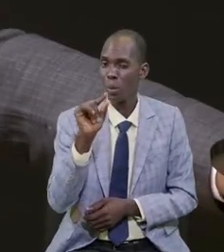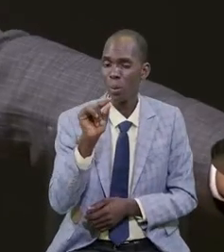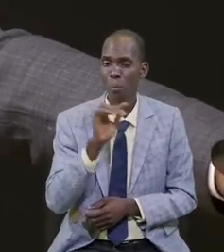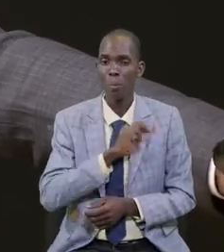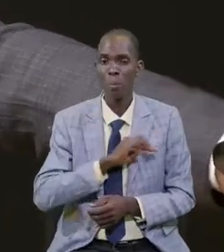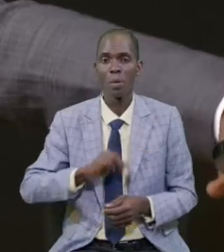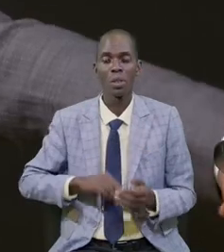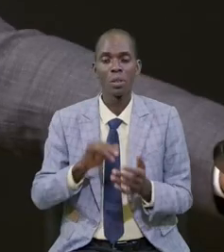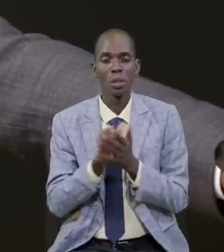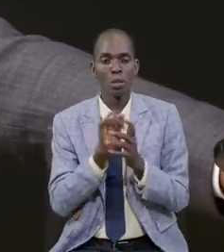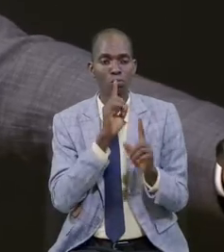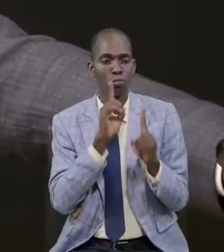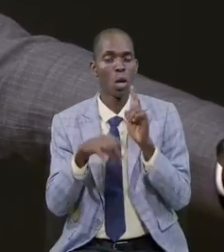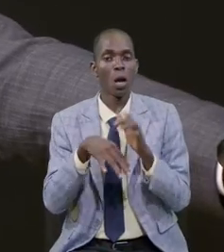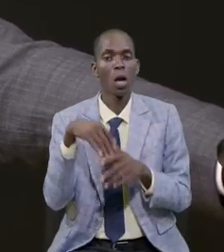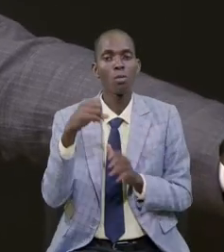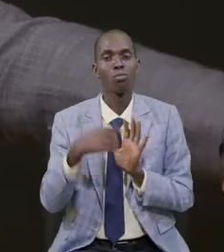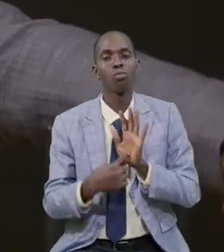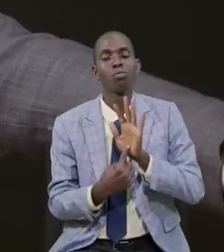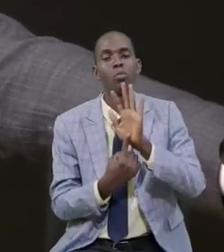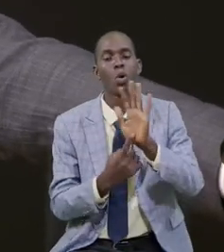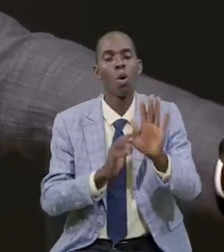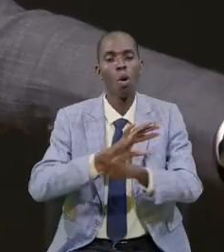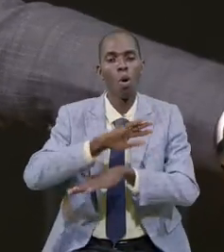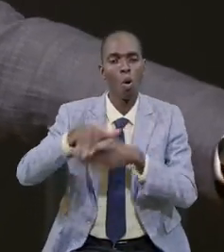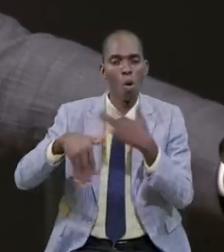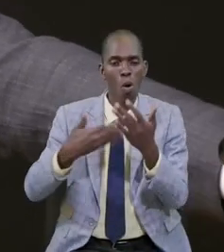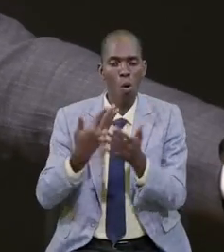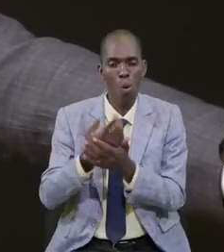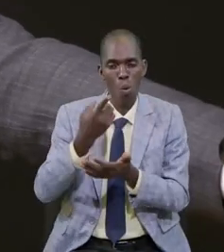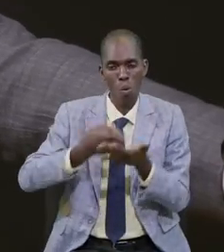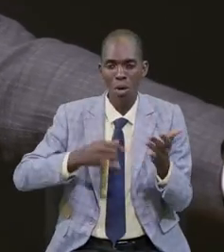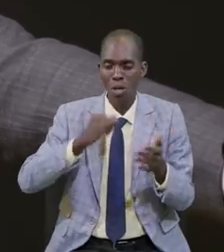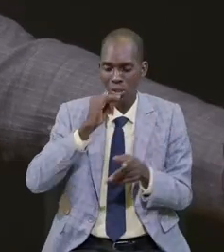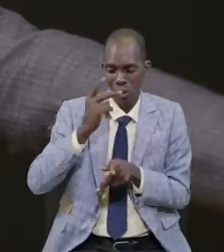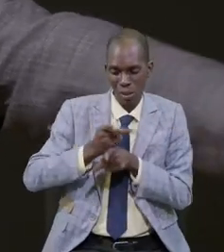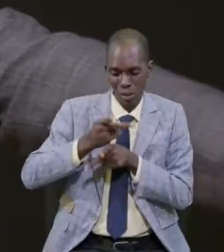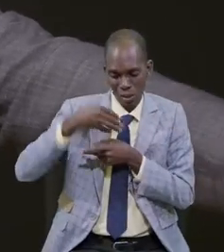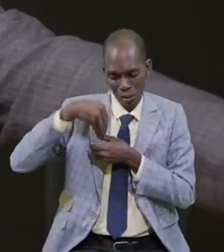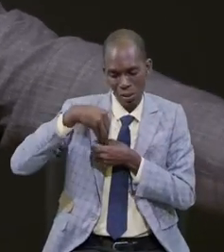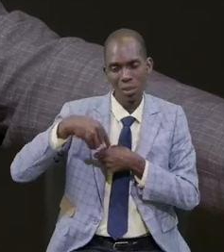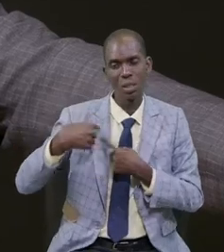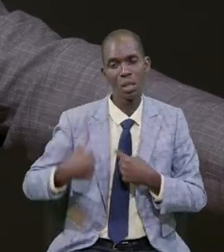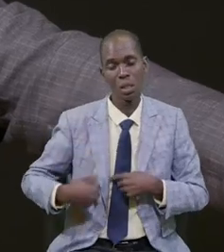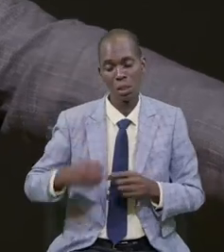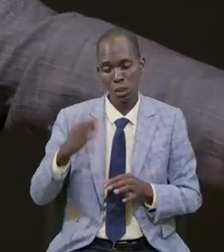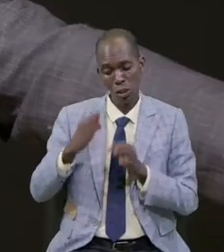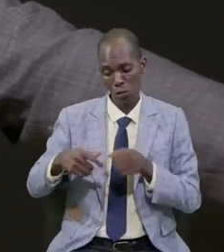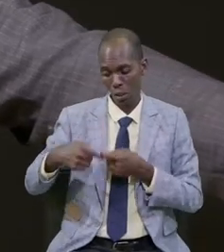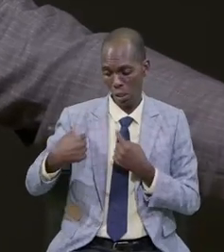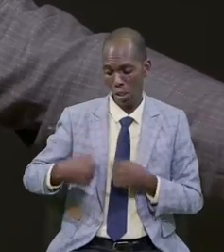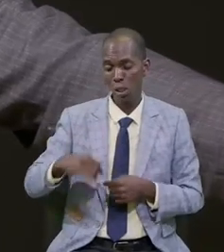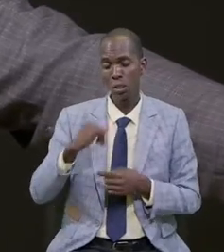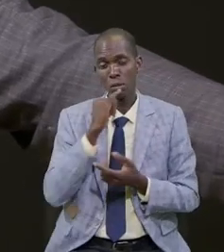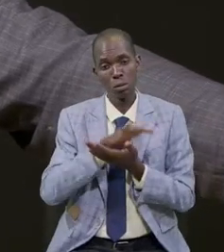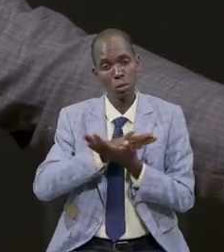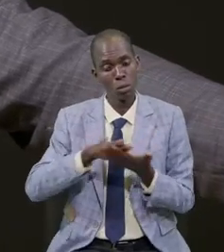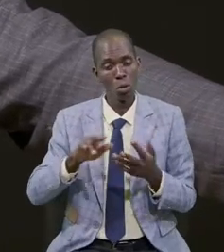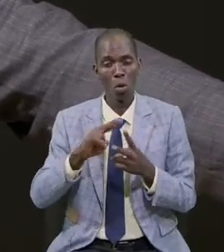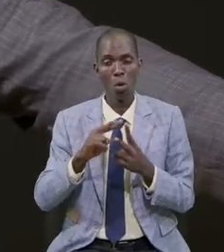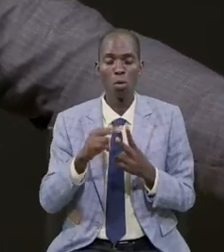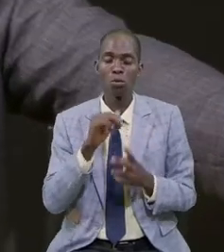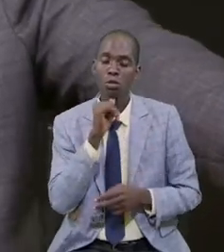qui parle, qui révèle la condition de votre cœur. Que vous soyez converti ou non, que vous soyez